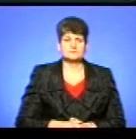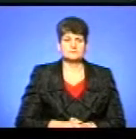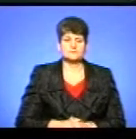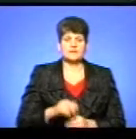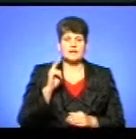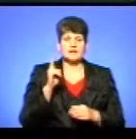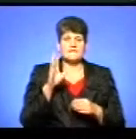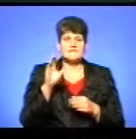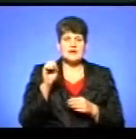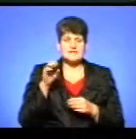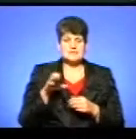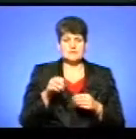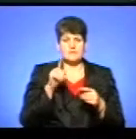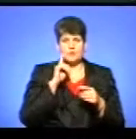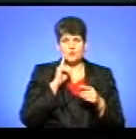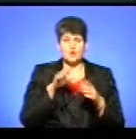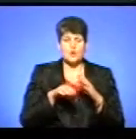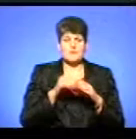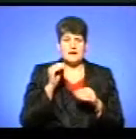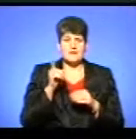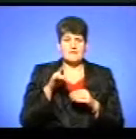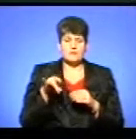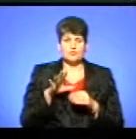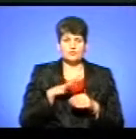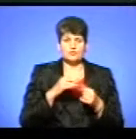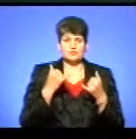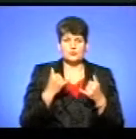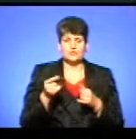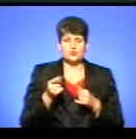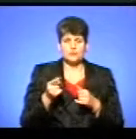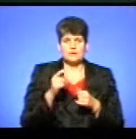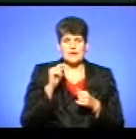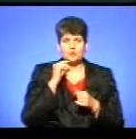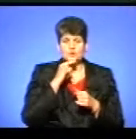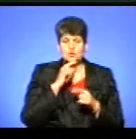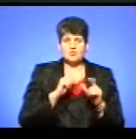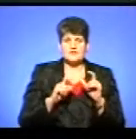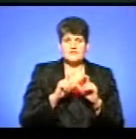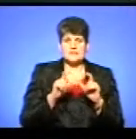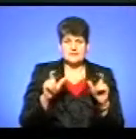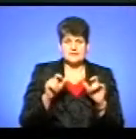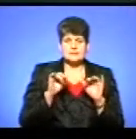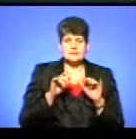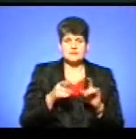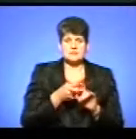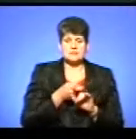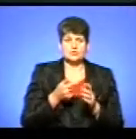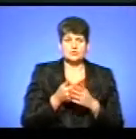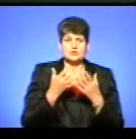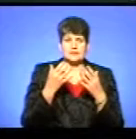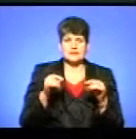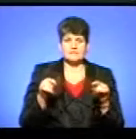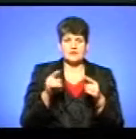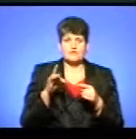Квест «Молодь обирає Європу» відбувся сьогодні у Тернопільському економічному університеті. Захід присвятили до дня створення